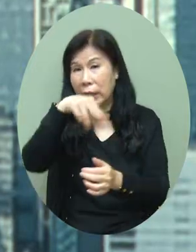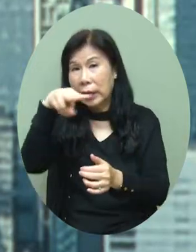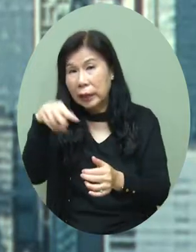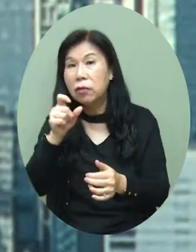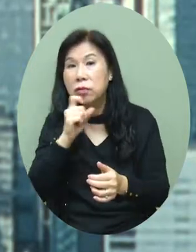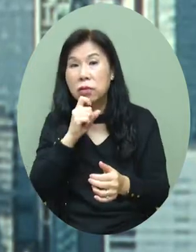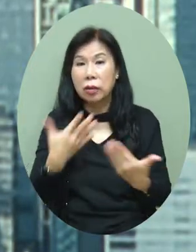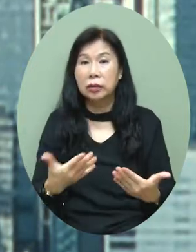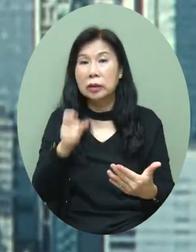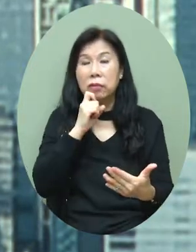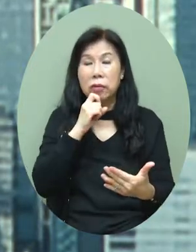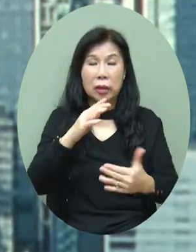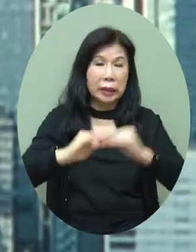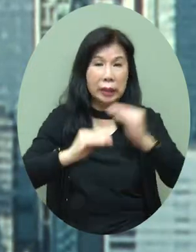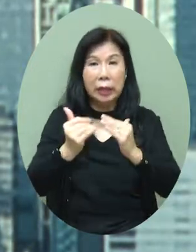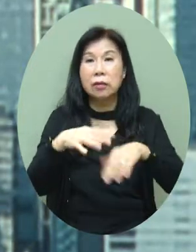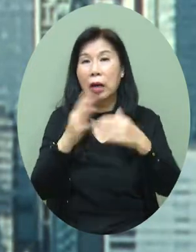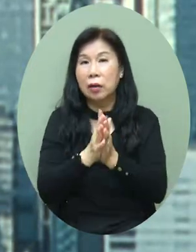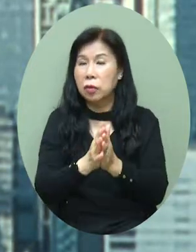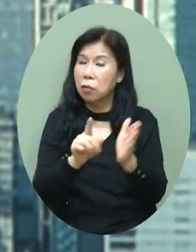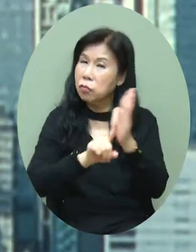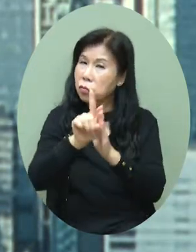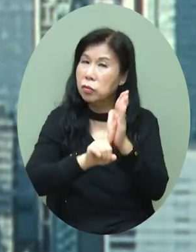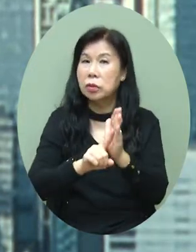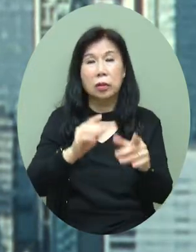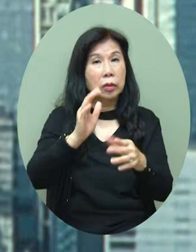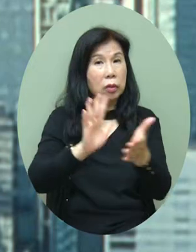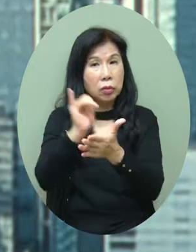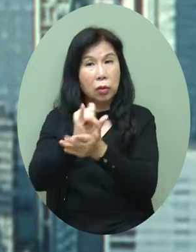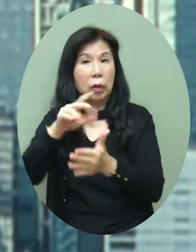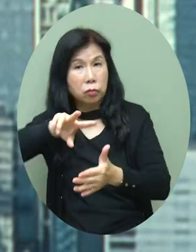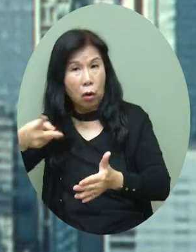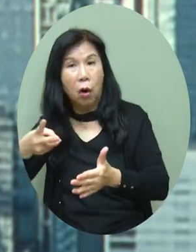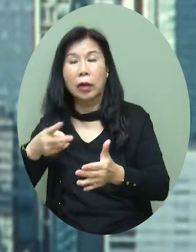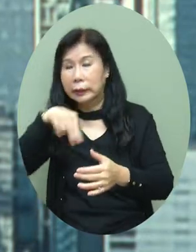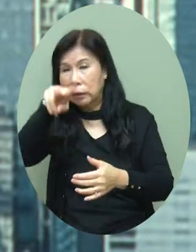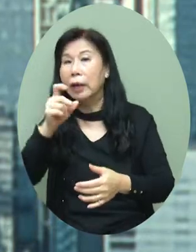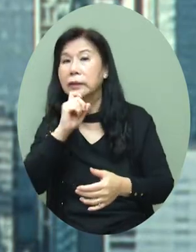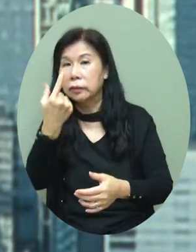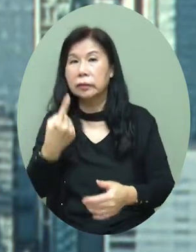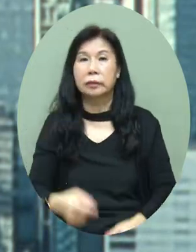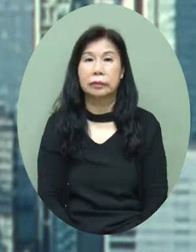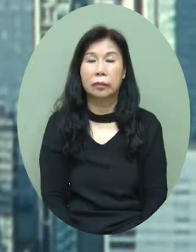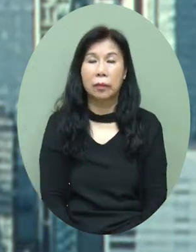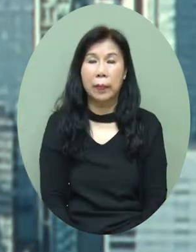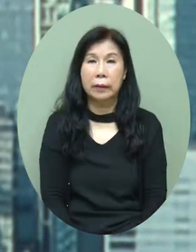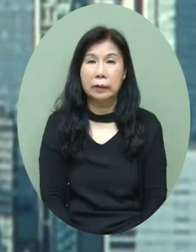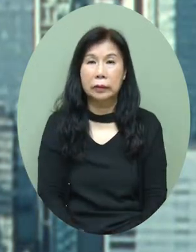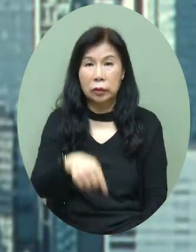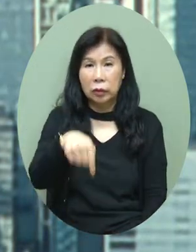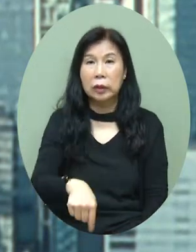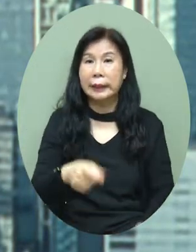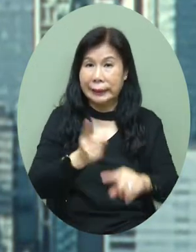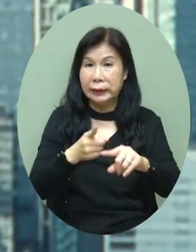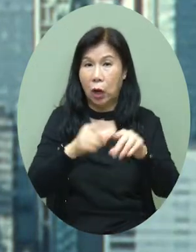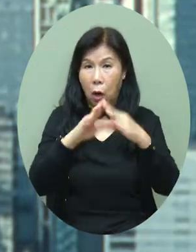亦都有一個薪酬水平調查嘅，大概係每6年做一次嘅。咁亦都正係而家呢，我哋亦都展